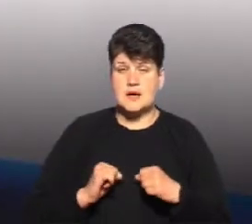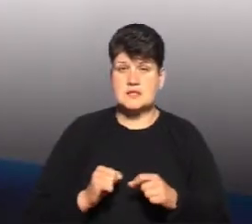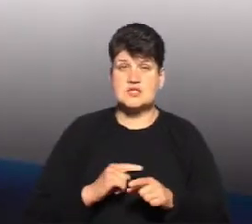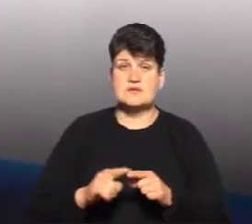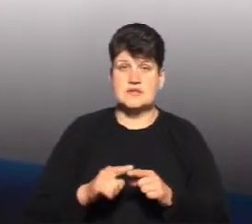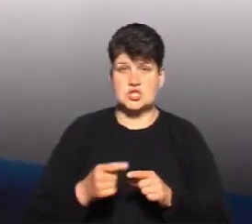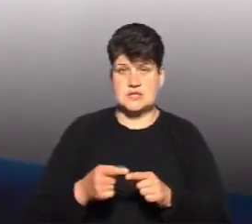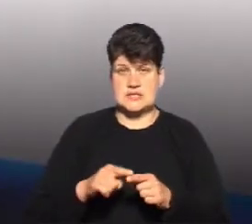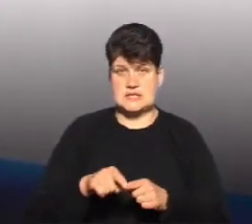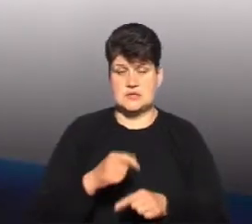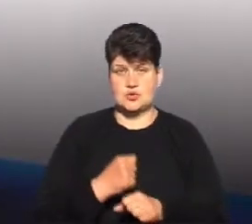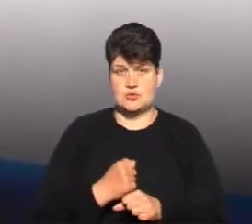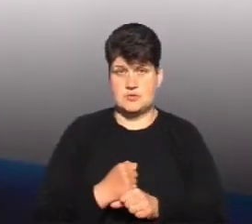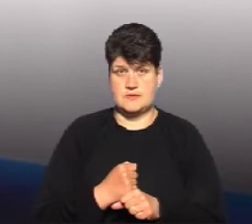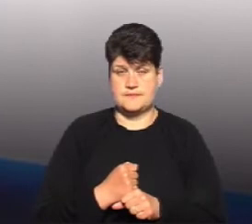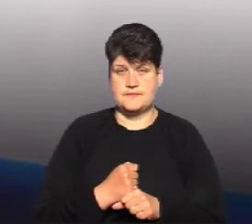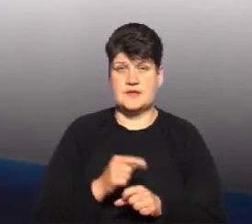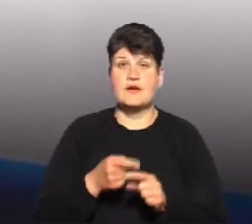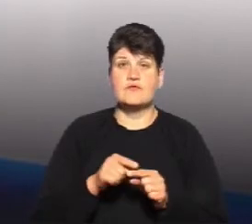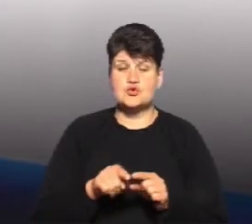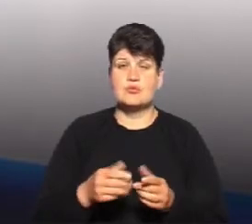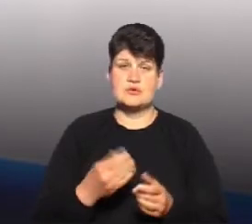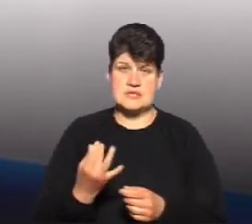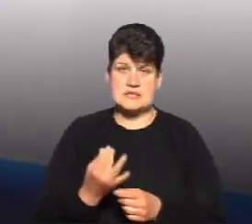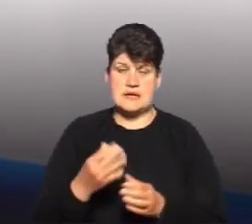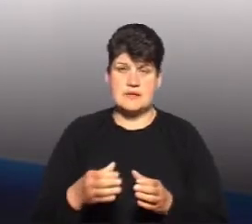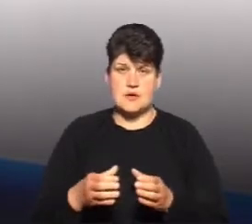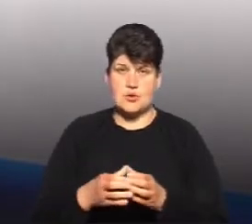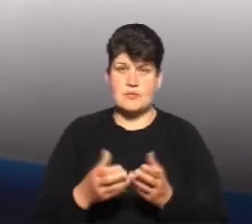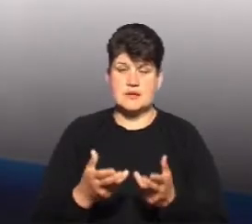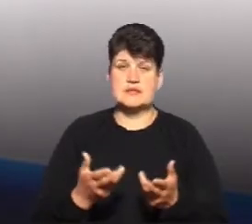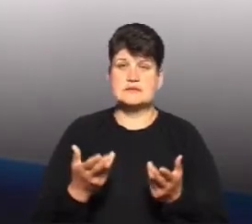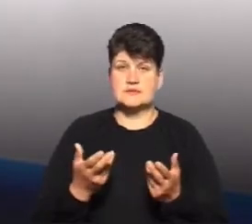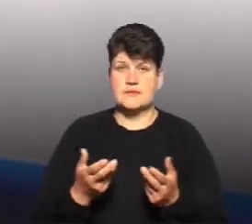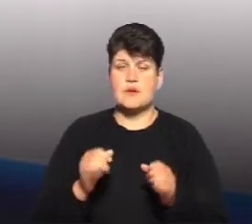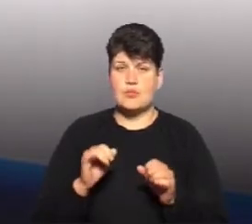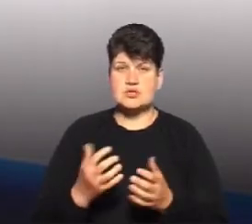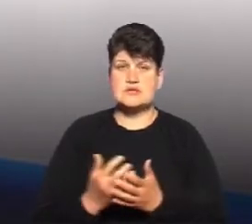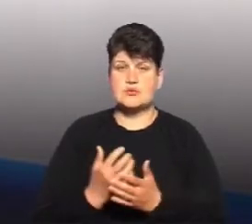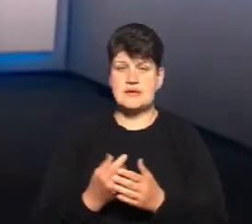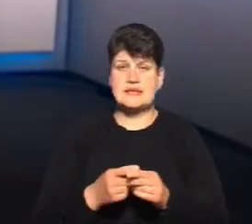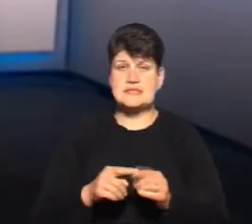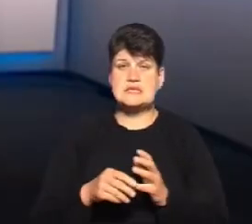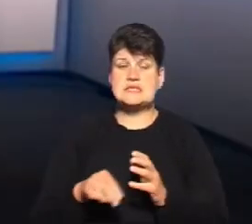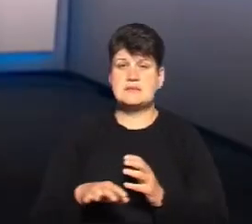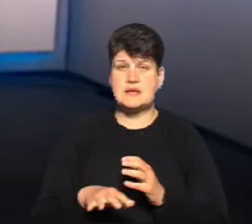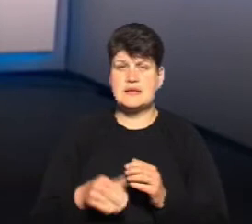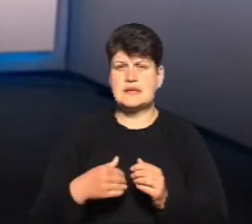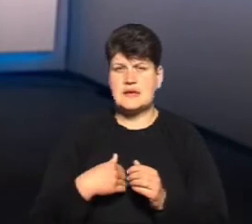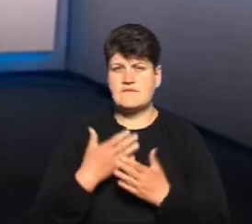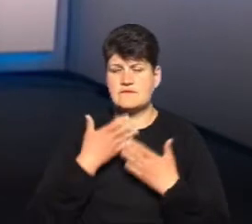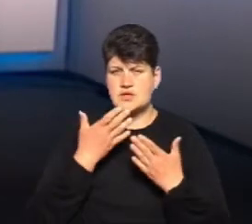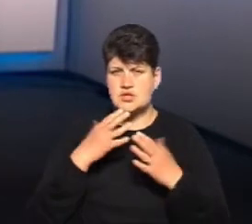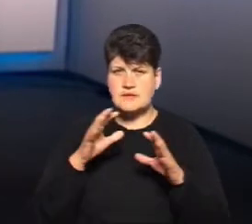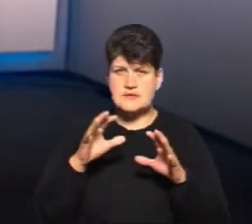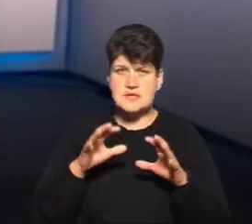Ну, ви в цьому, власне, зацікавлена громада. Так, звичайно. Тоді можна звичайно одразу якось заробляти на цій землі. Звичайно. Так? Я от вичитав в законі от такий